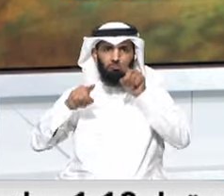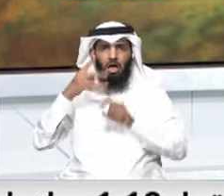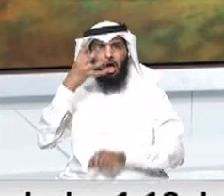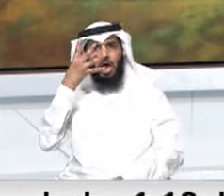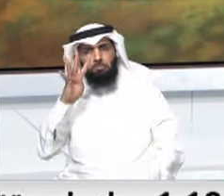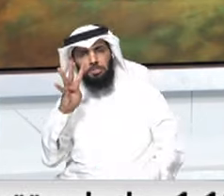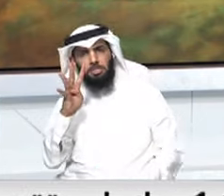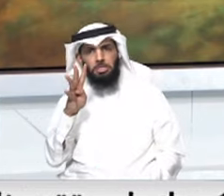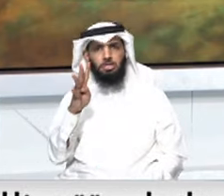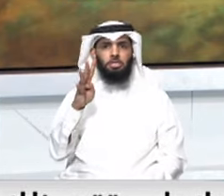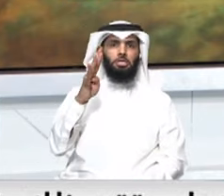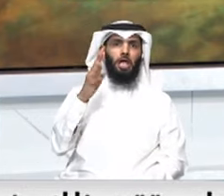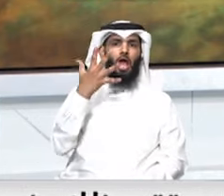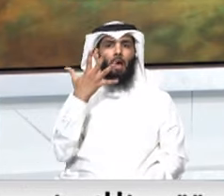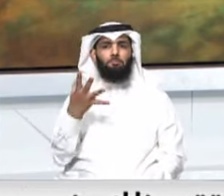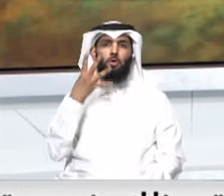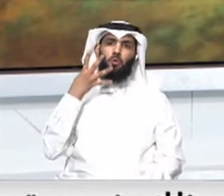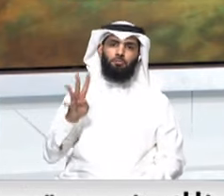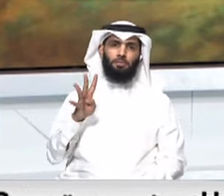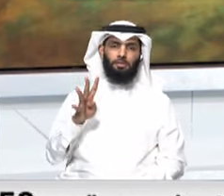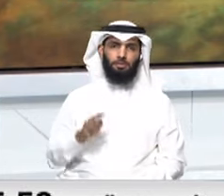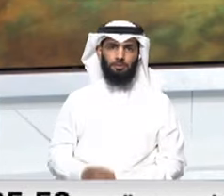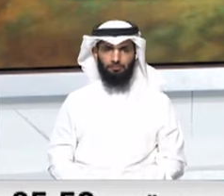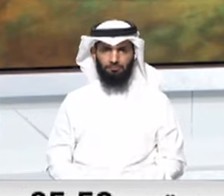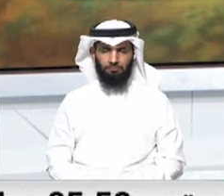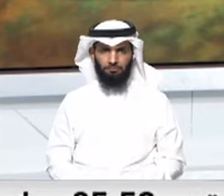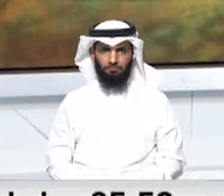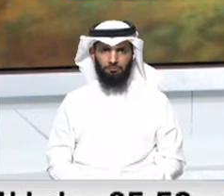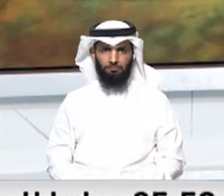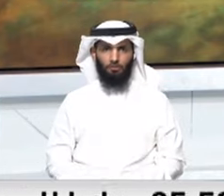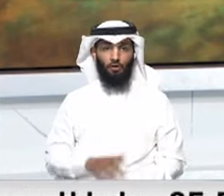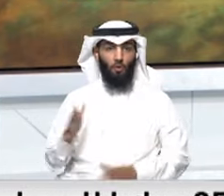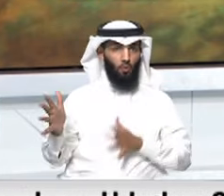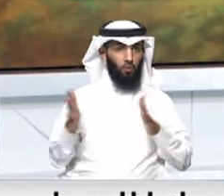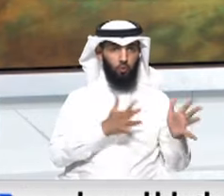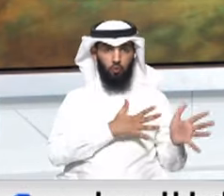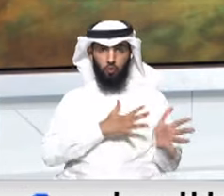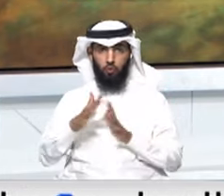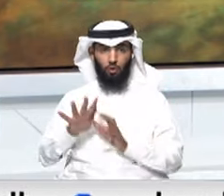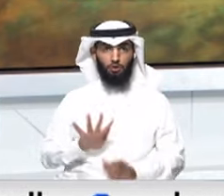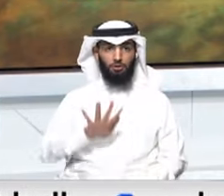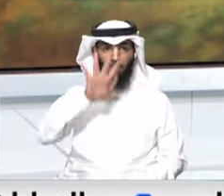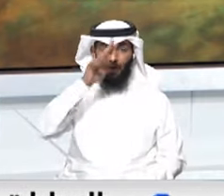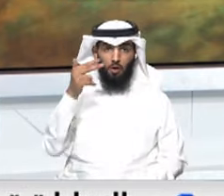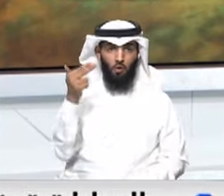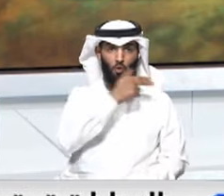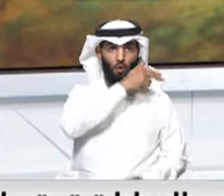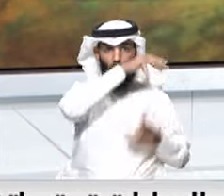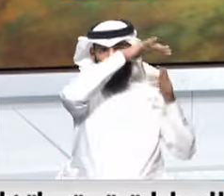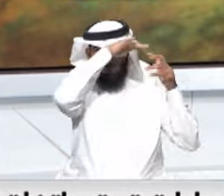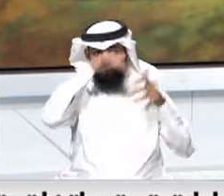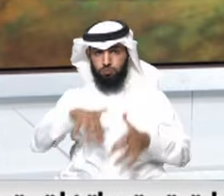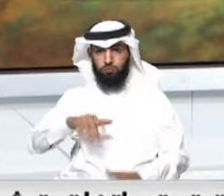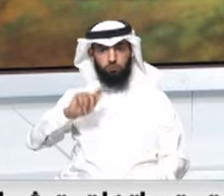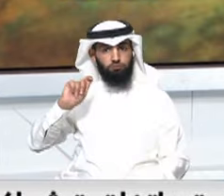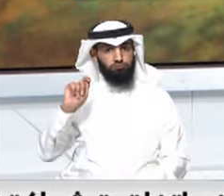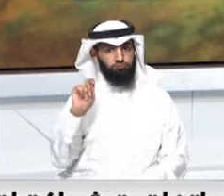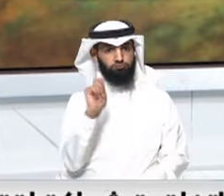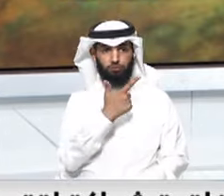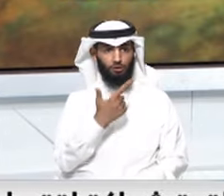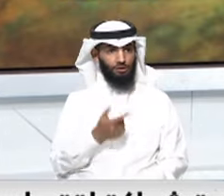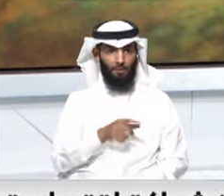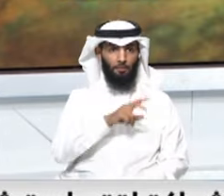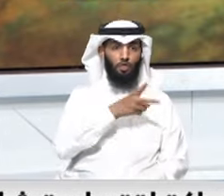إلى 45 درجة مئوية، مع استمرار رياح شمالية الغربية خفيفة إلى معتدلة السرعة تتراوح سرعتها من 12